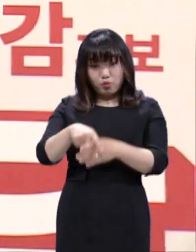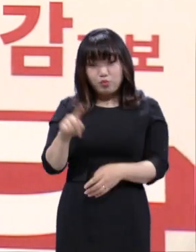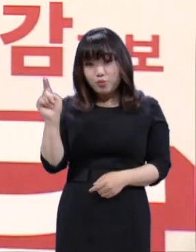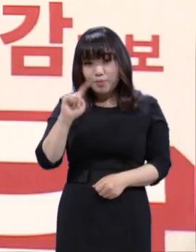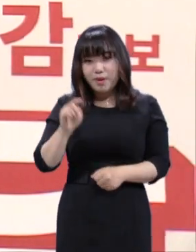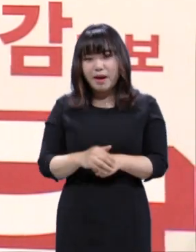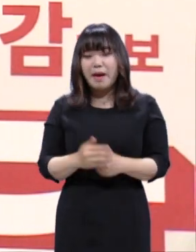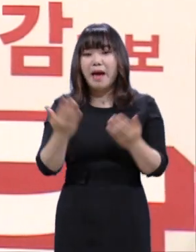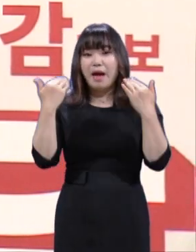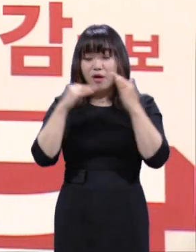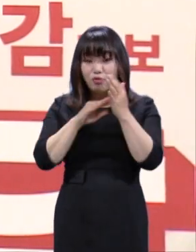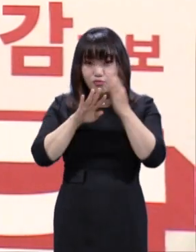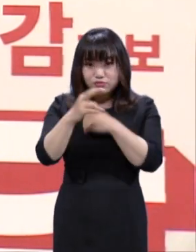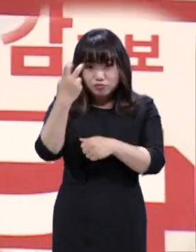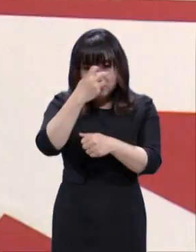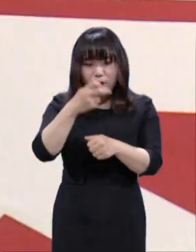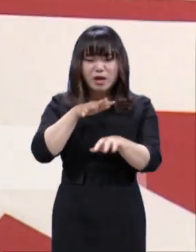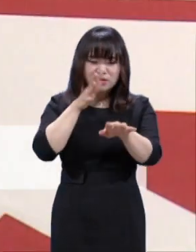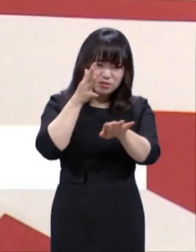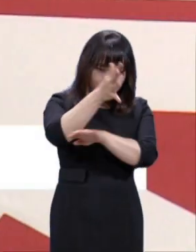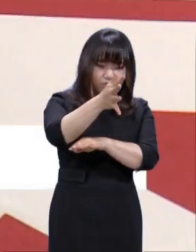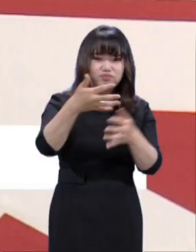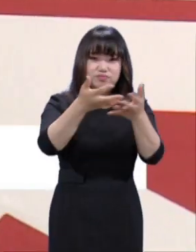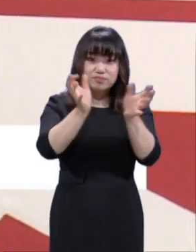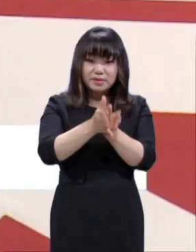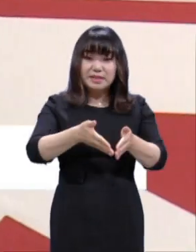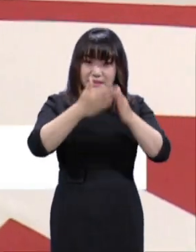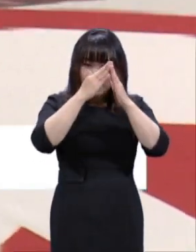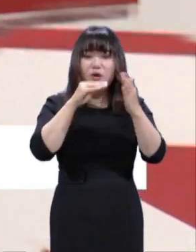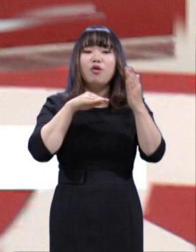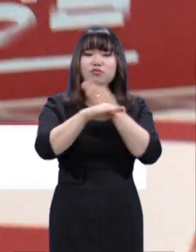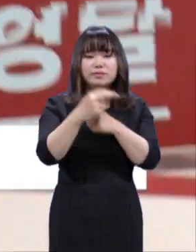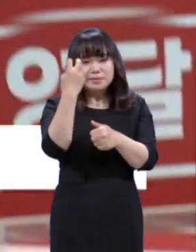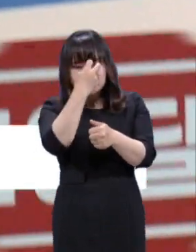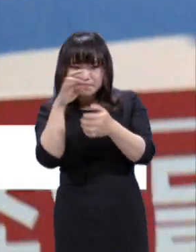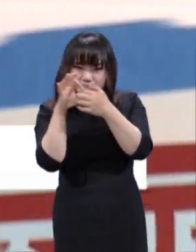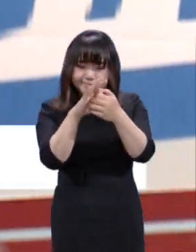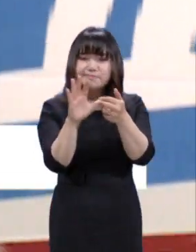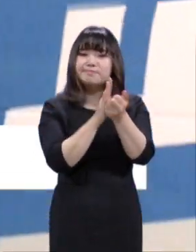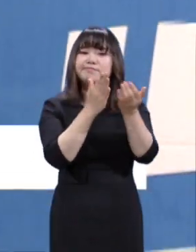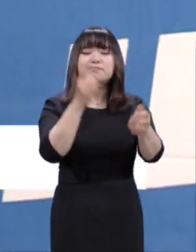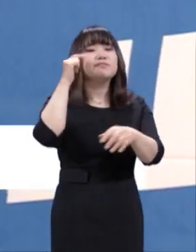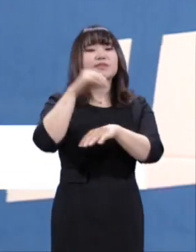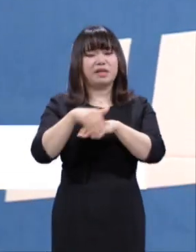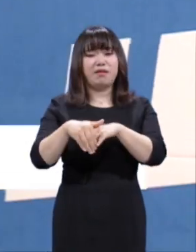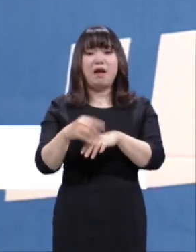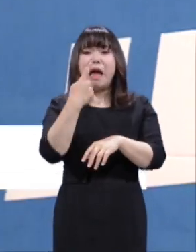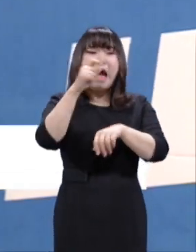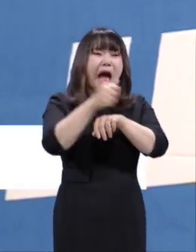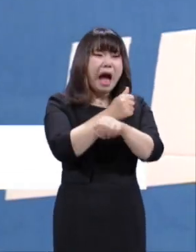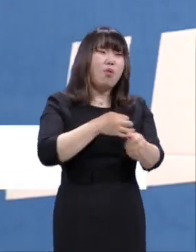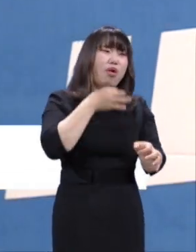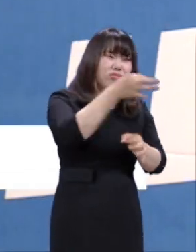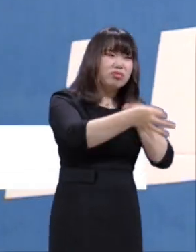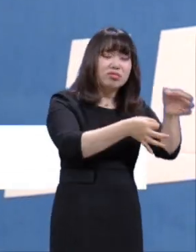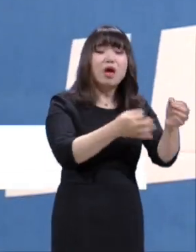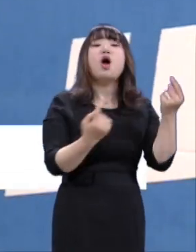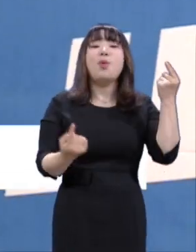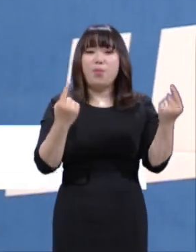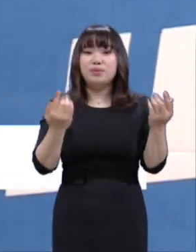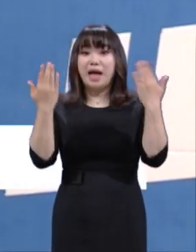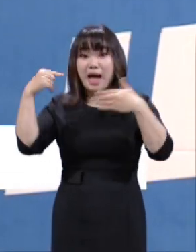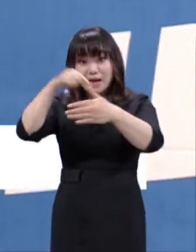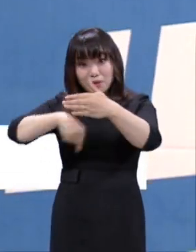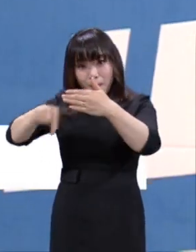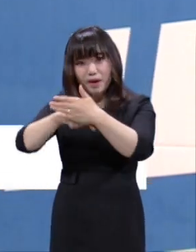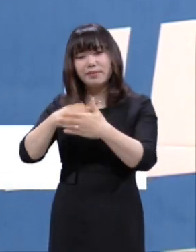후 전문학교 시스템을 구축해 돌봄 정책을 추진한다는 계획입니다. 사교육 시설이 아닌 공교육 안에서